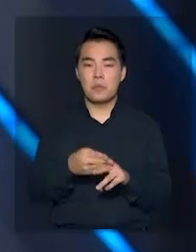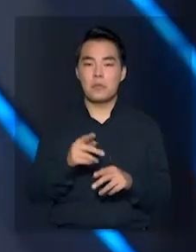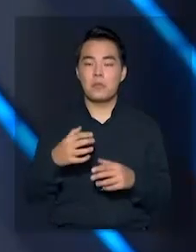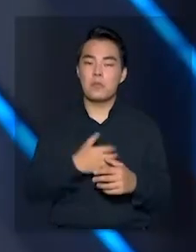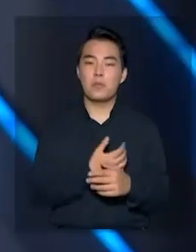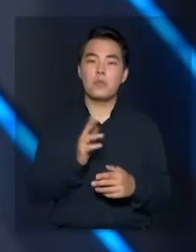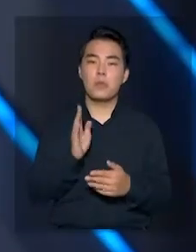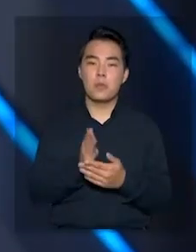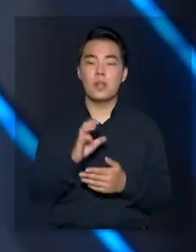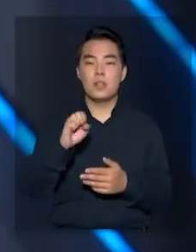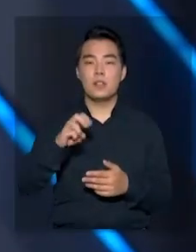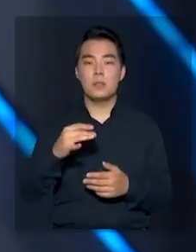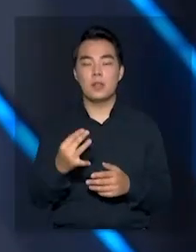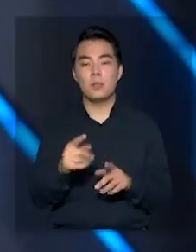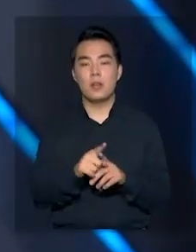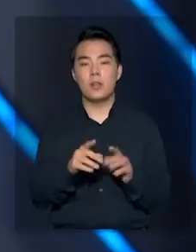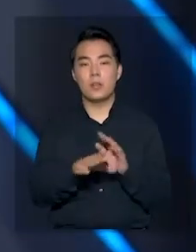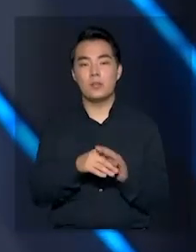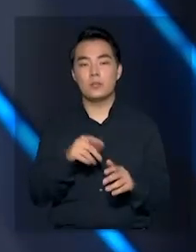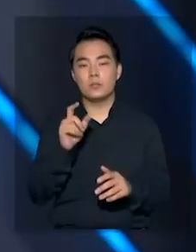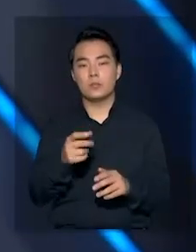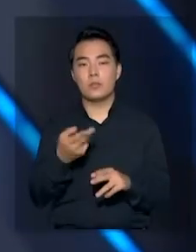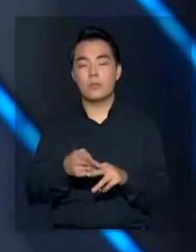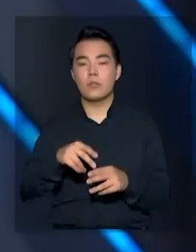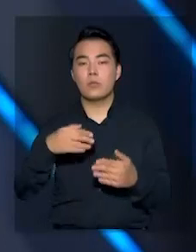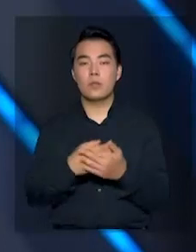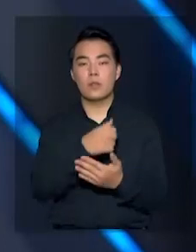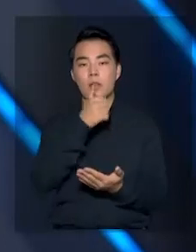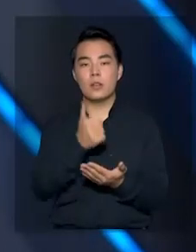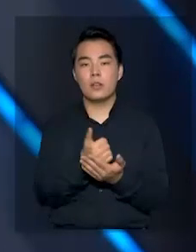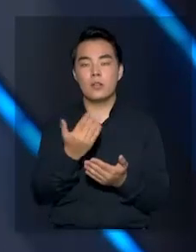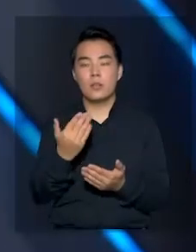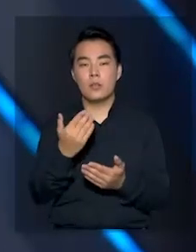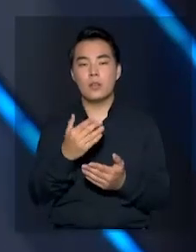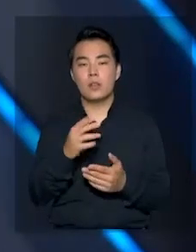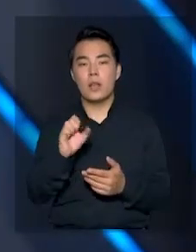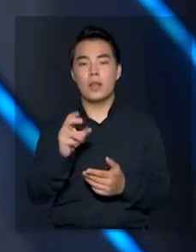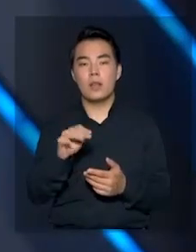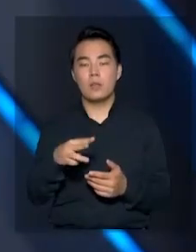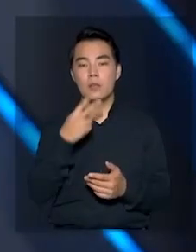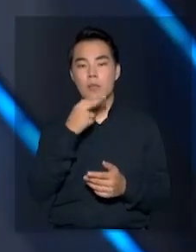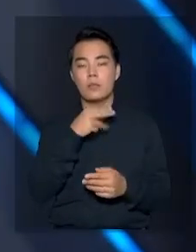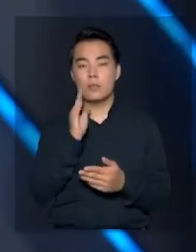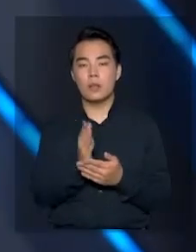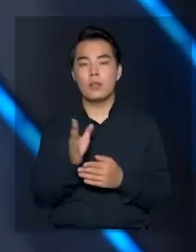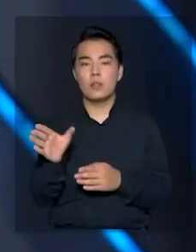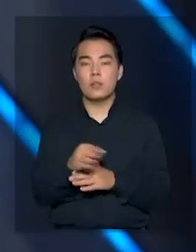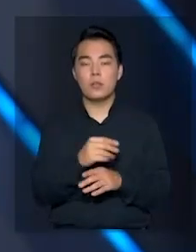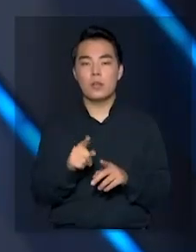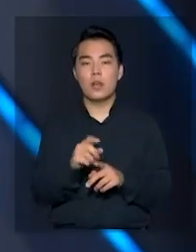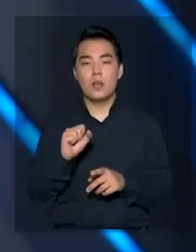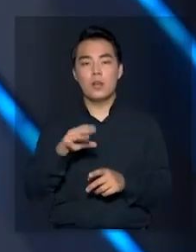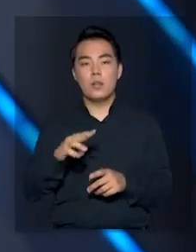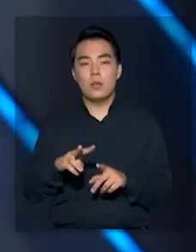Семей қаласына тағайындалғанына бір айдан асқан жаңа әкімнің қолы ұзарды десек болады. Оның енді қол астындағы орынбасарлары